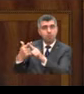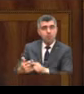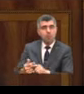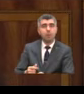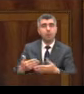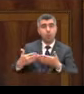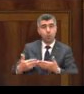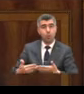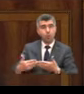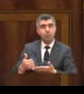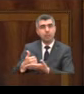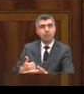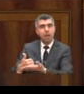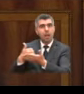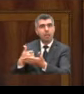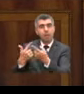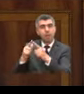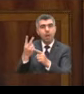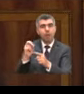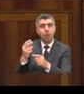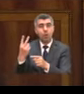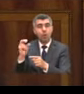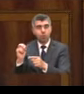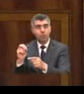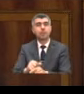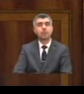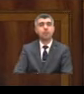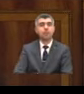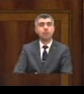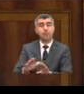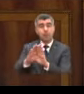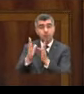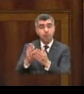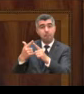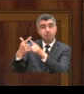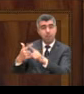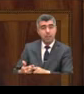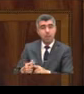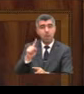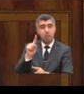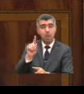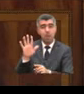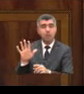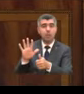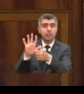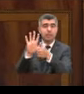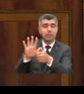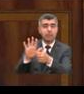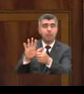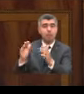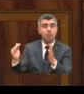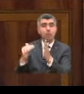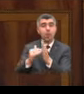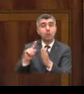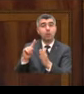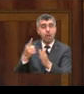من اليوم غيبدا الدعم، الدعم ديال 2020 اللي فيه وصلنا غلاف مالي 165 مليون ديال الدرهم. انا